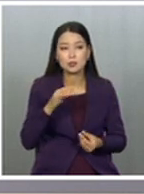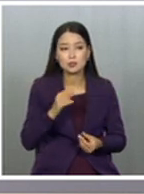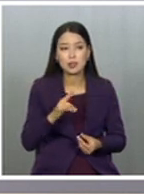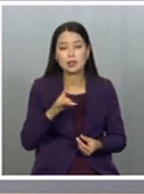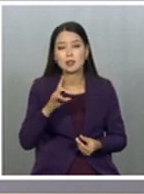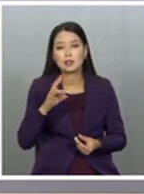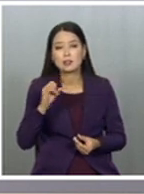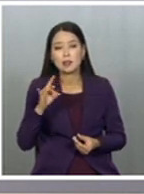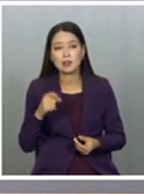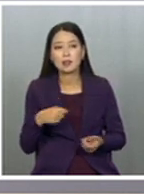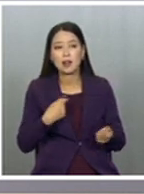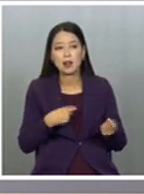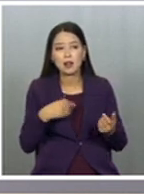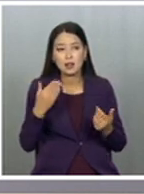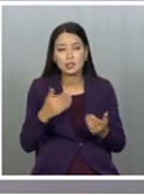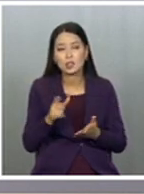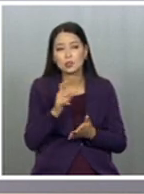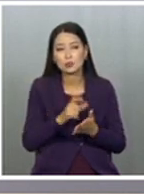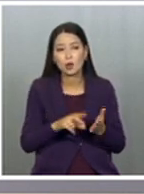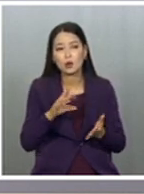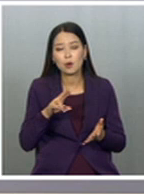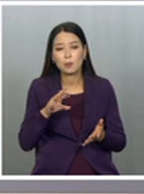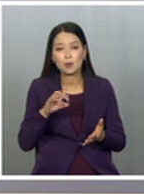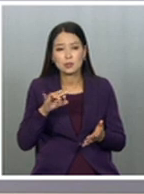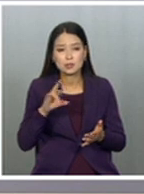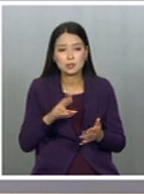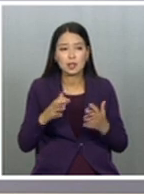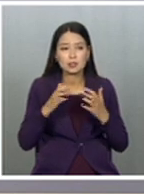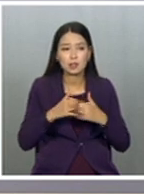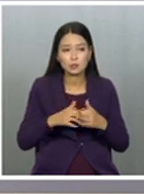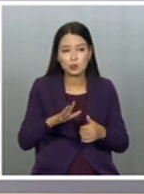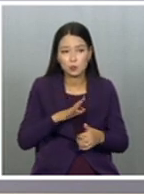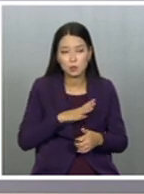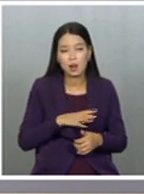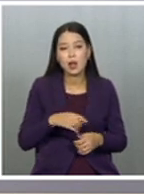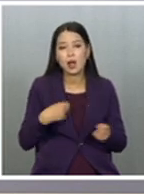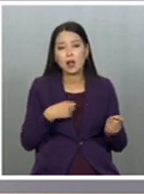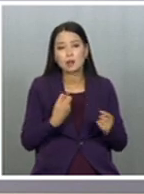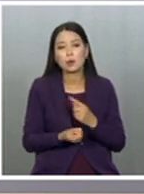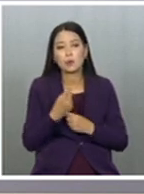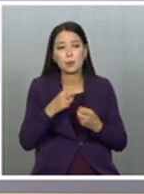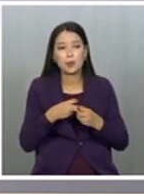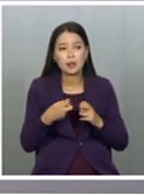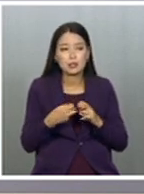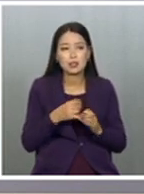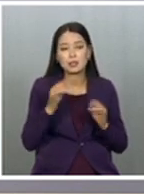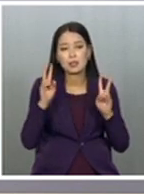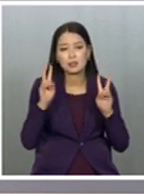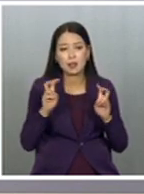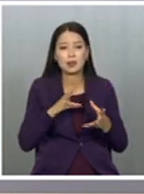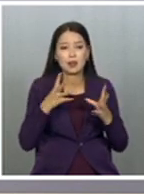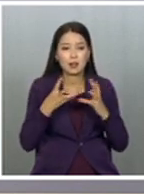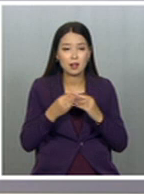айтысына сюжеттік композициялық талдау жасадық. Айтыста көтерілген мәселе мен тақырыпты